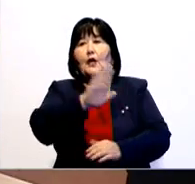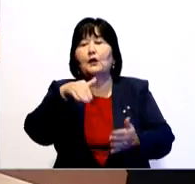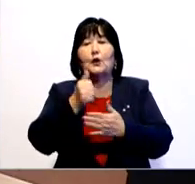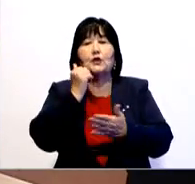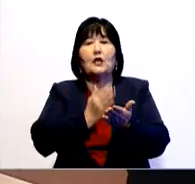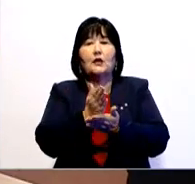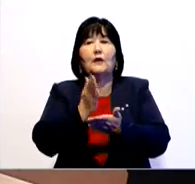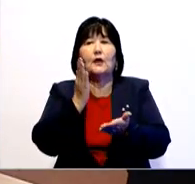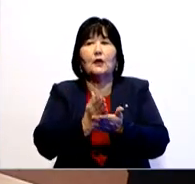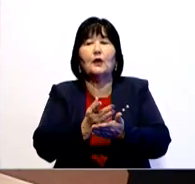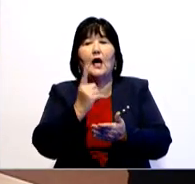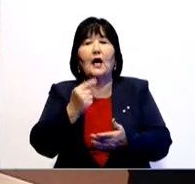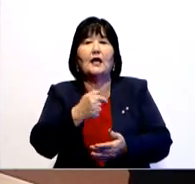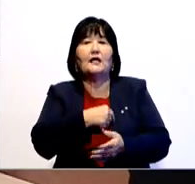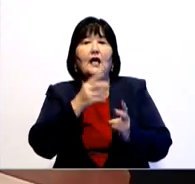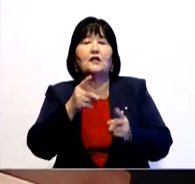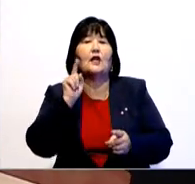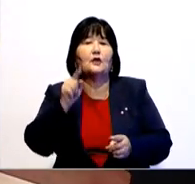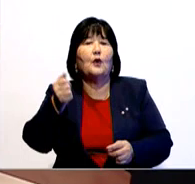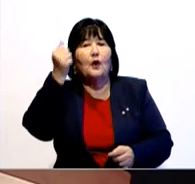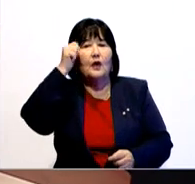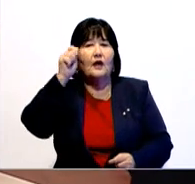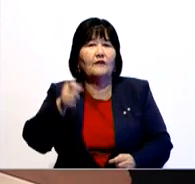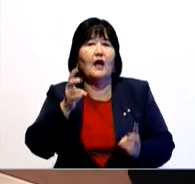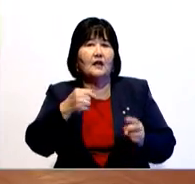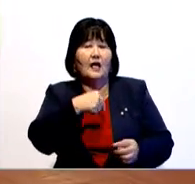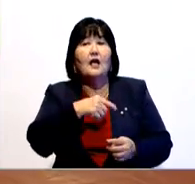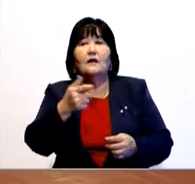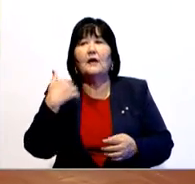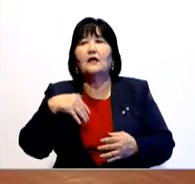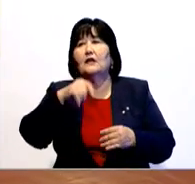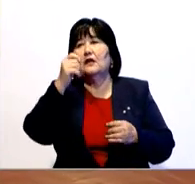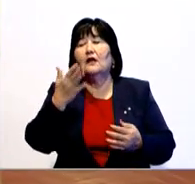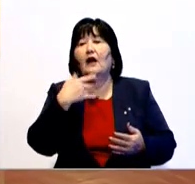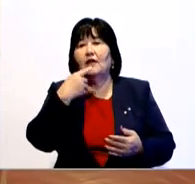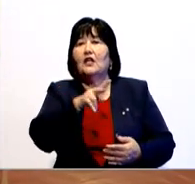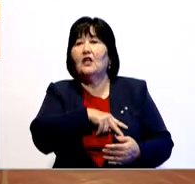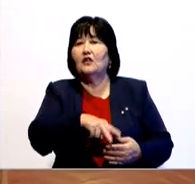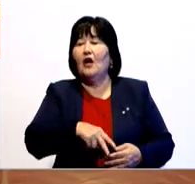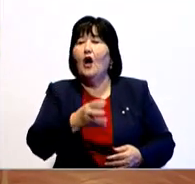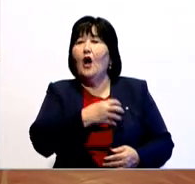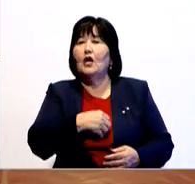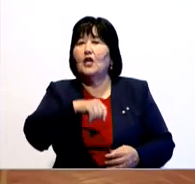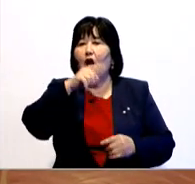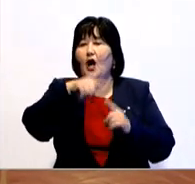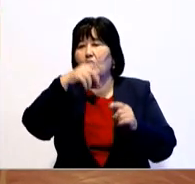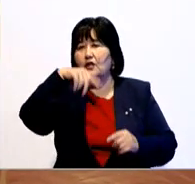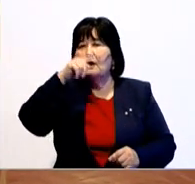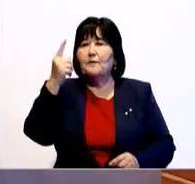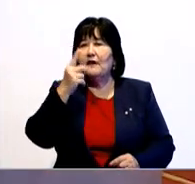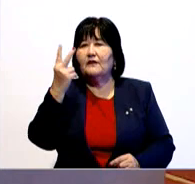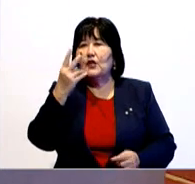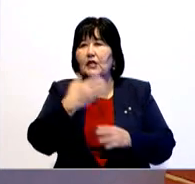ветеран носит в ноге один осколок, как память о той войне. О героизме бывшего фронтовика говорят его награды. Ордена Отечественной войны первой и второй